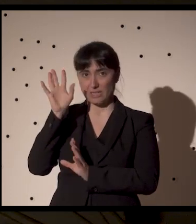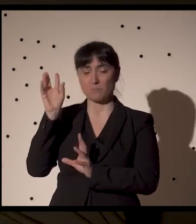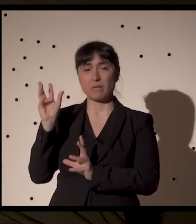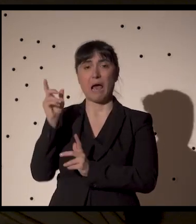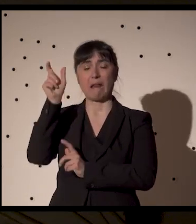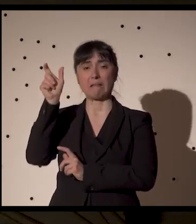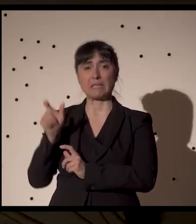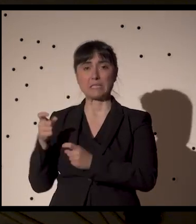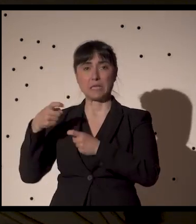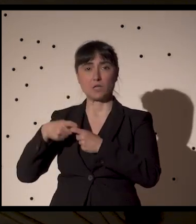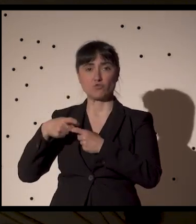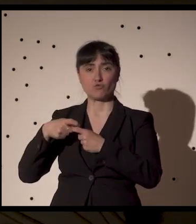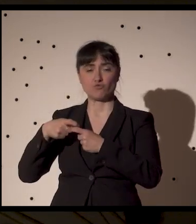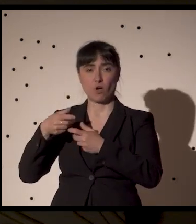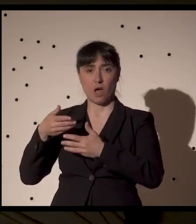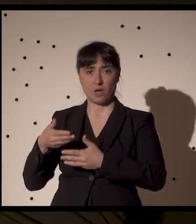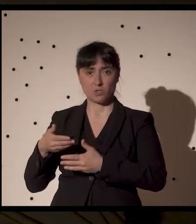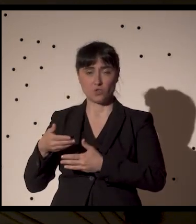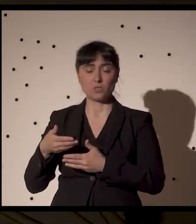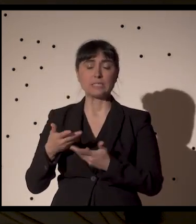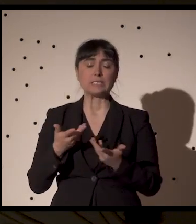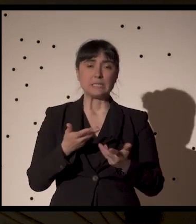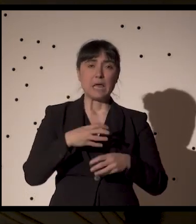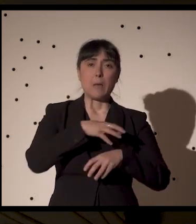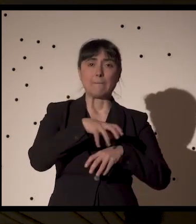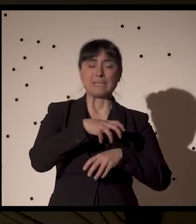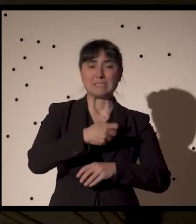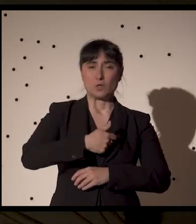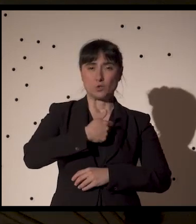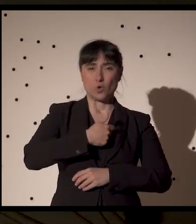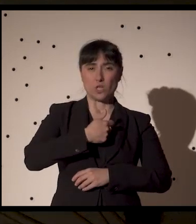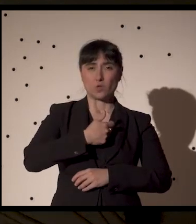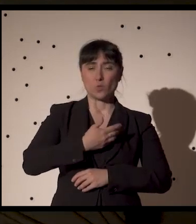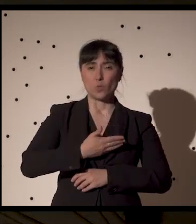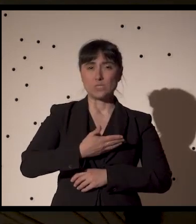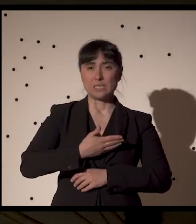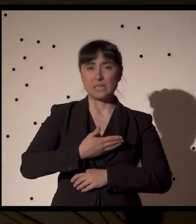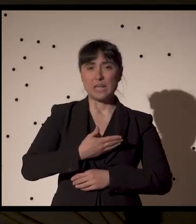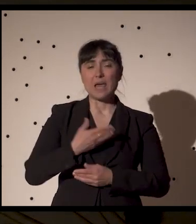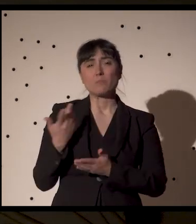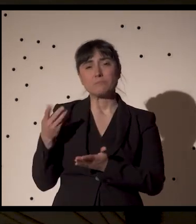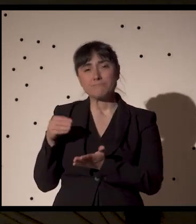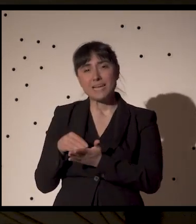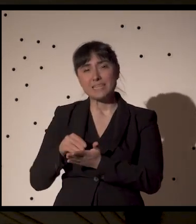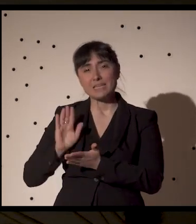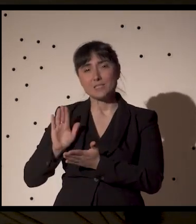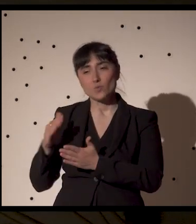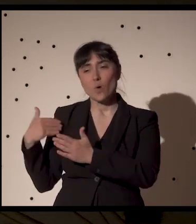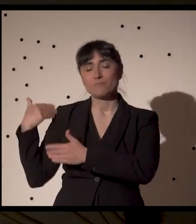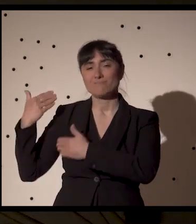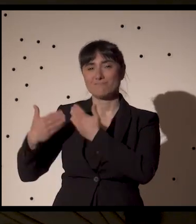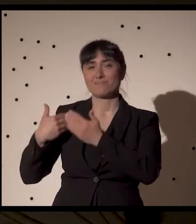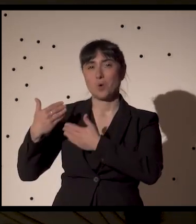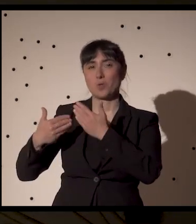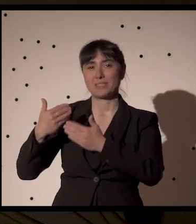teatro Il ministero della solitudine ne segna una continuità di presenza Dopo il grande successo che ha avuto